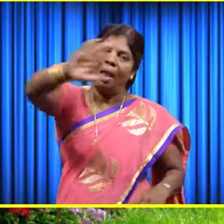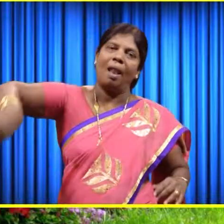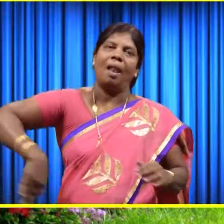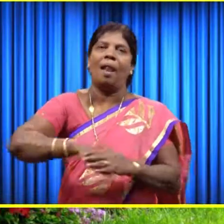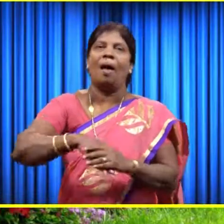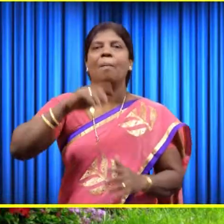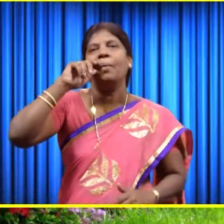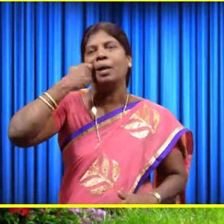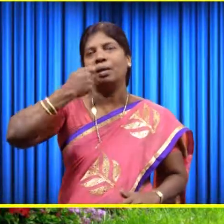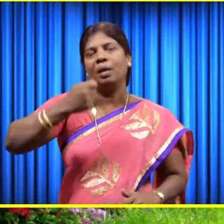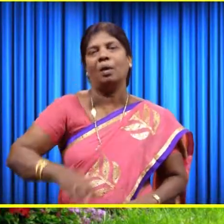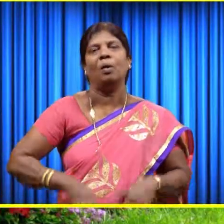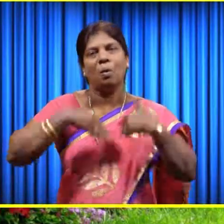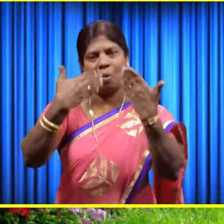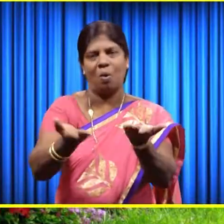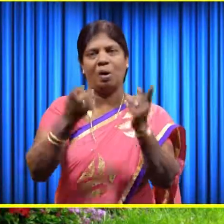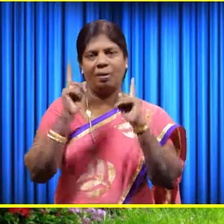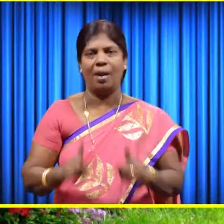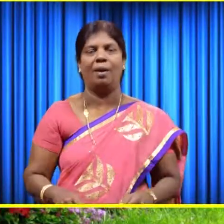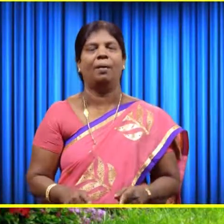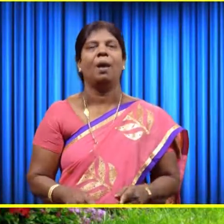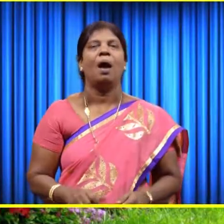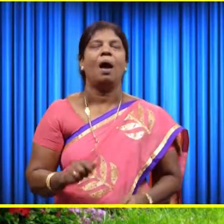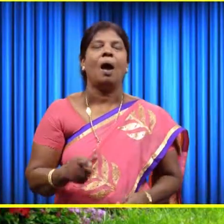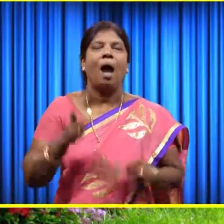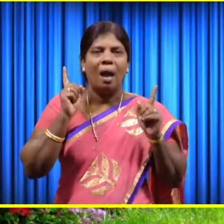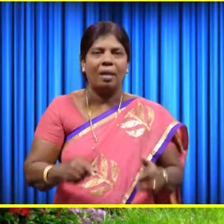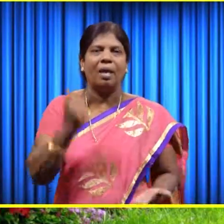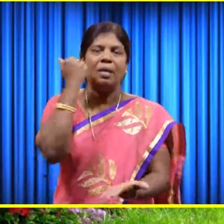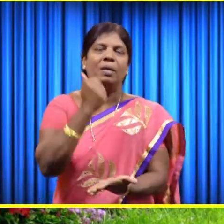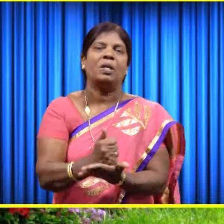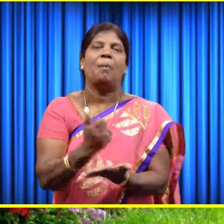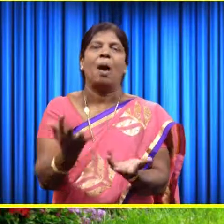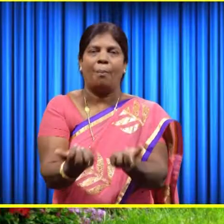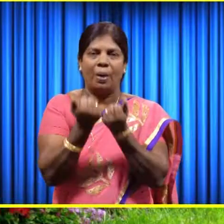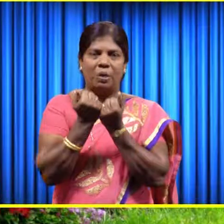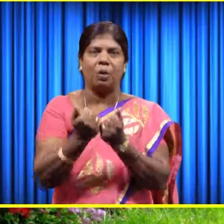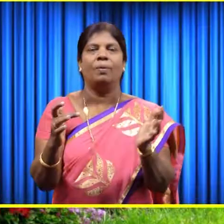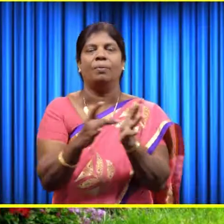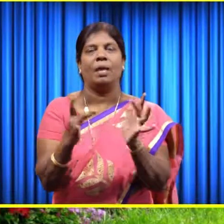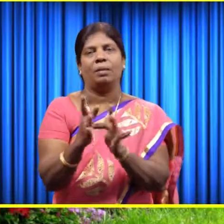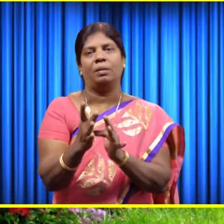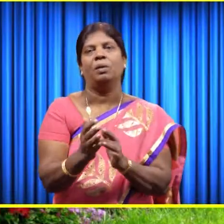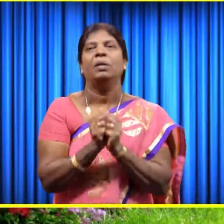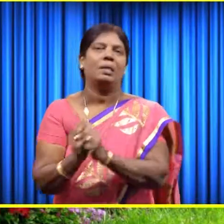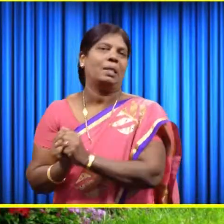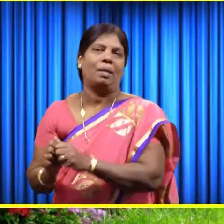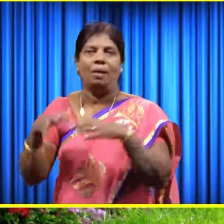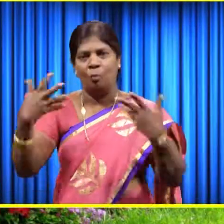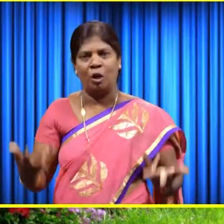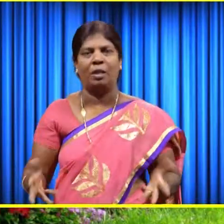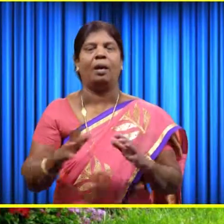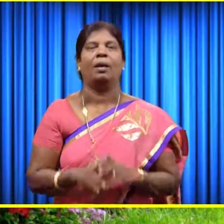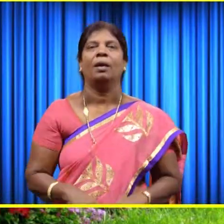எல்லா மனிதர்களுக்கும் சொந்தமாக்குவதற்கும், அதை நிரந்தரமாக்குவதற்கும் இயேசு அதை செய்தார்.